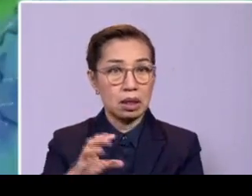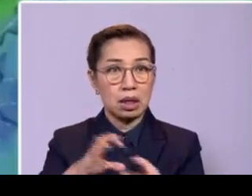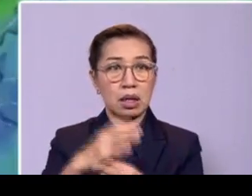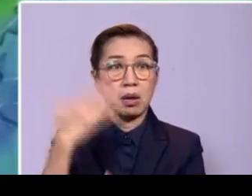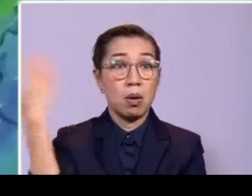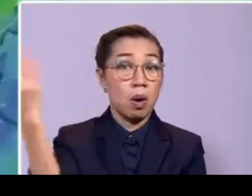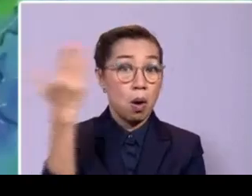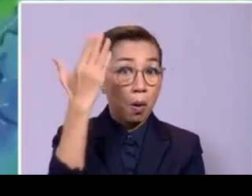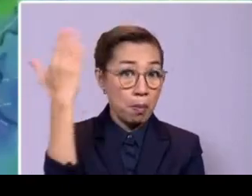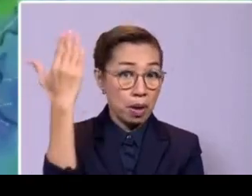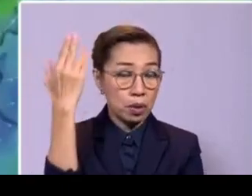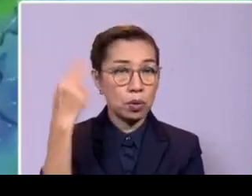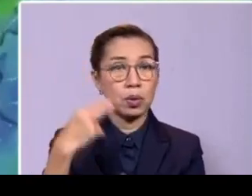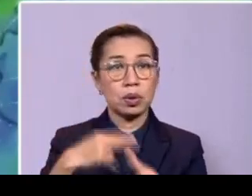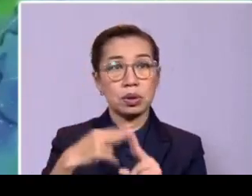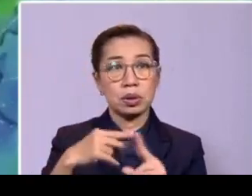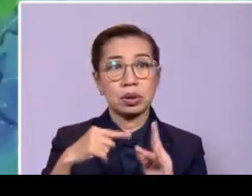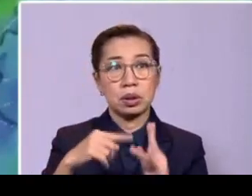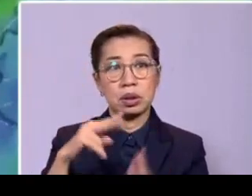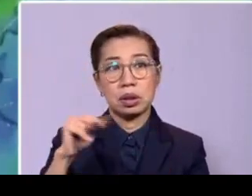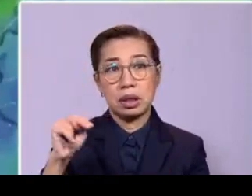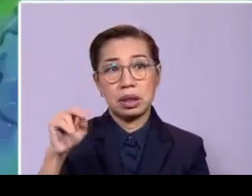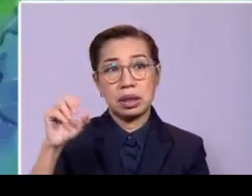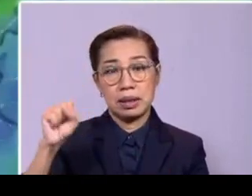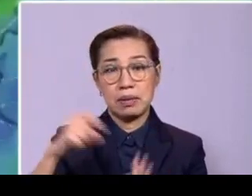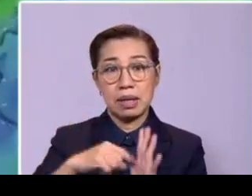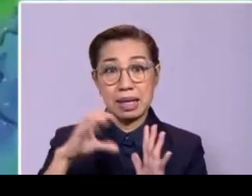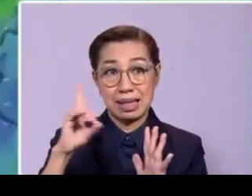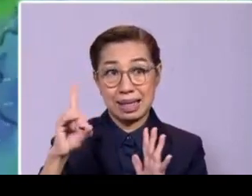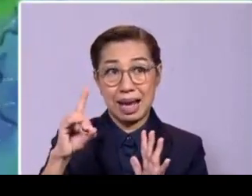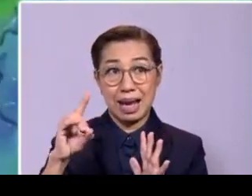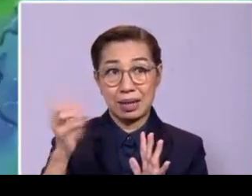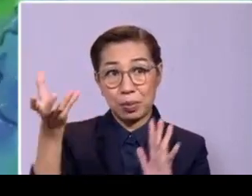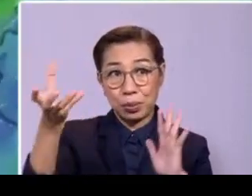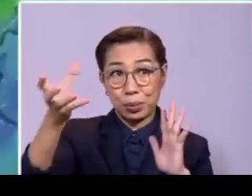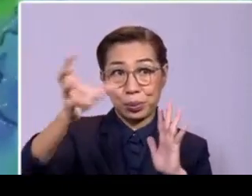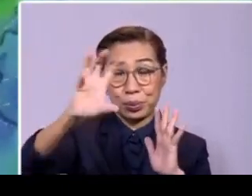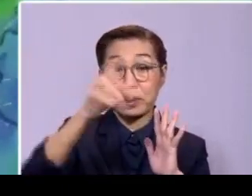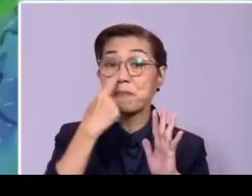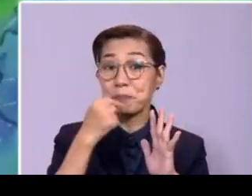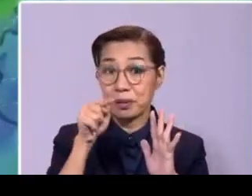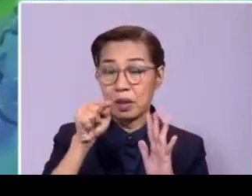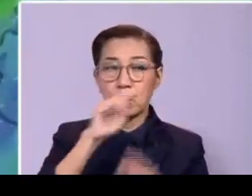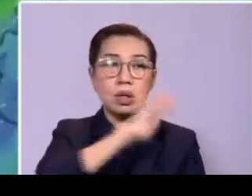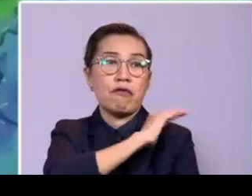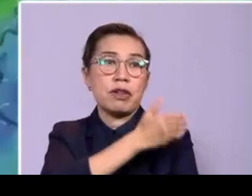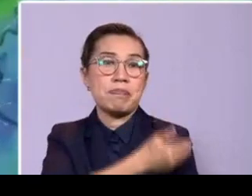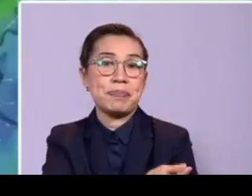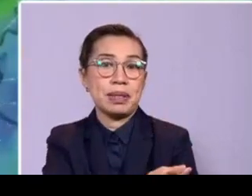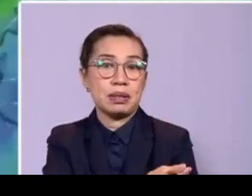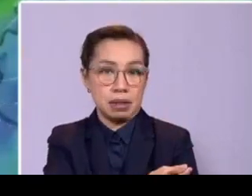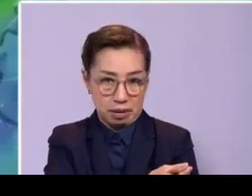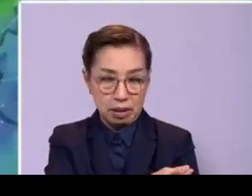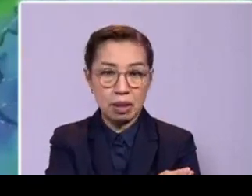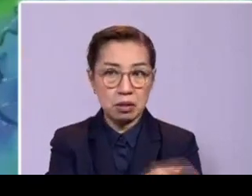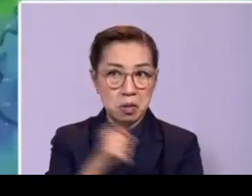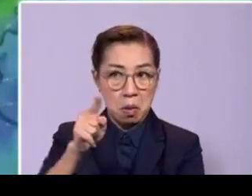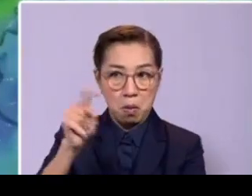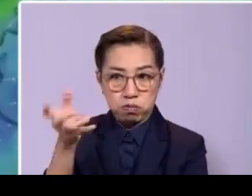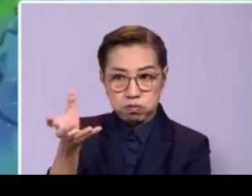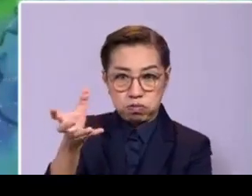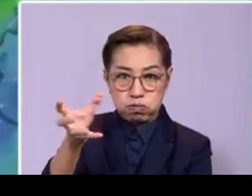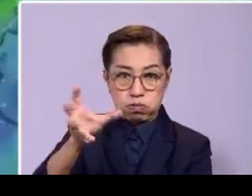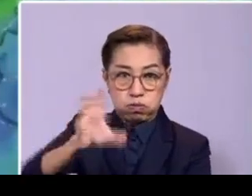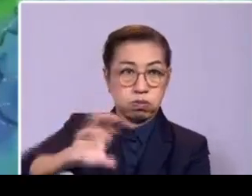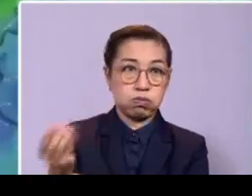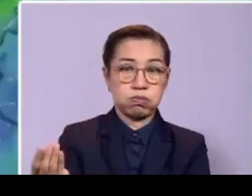โซนร้อนที่ชื่อว่าเนสาตอนนี้อยู่ที่บริเวณตอนบนของประเทศฟิลิปปินส์แล้วก็มีแนวโน้มจะทวีกำลังแรงขึ้นนะครับและ